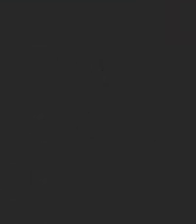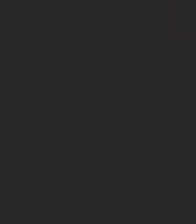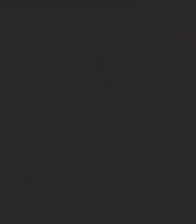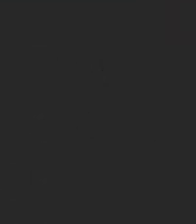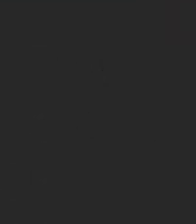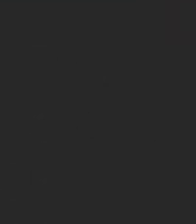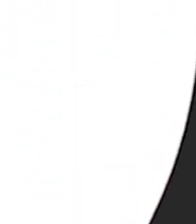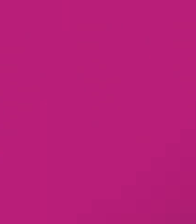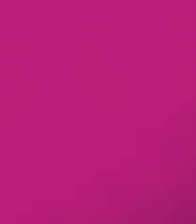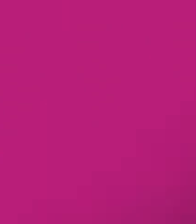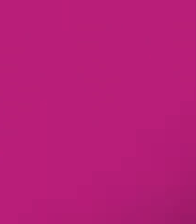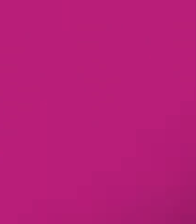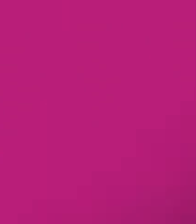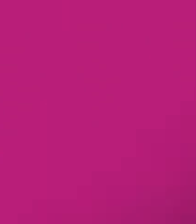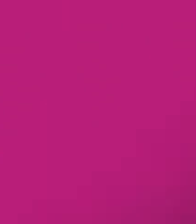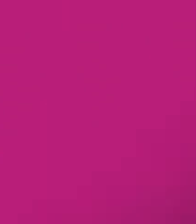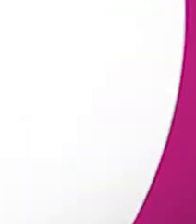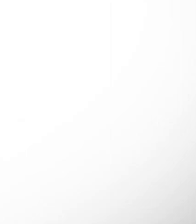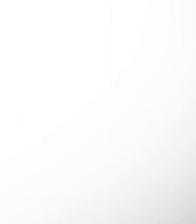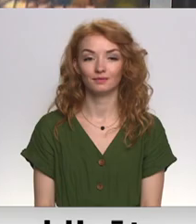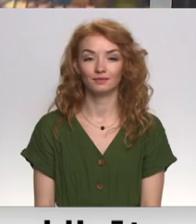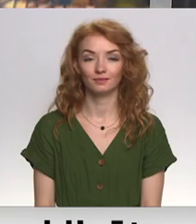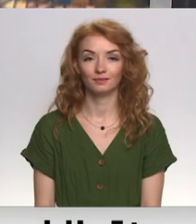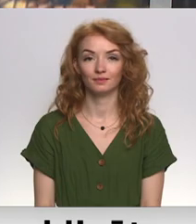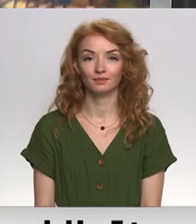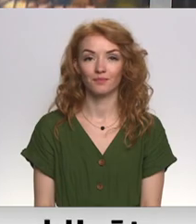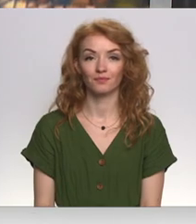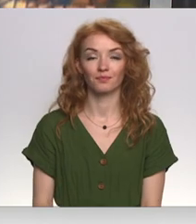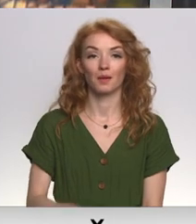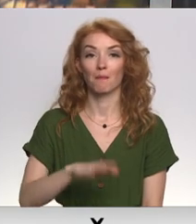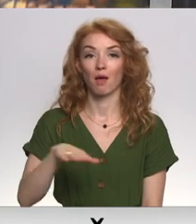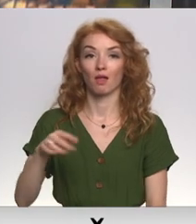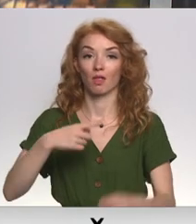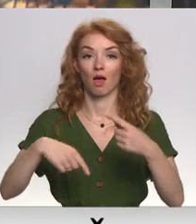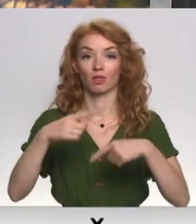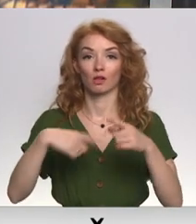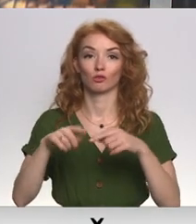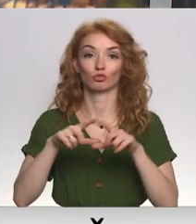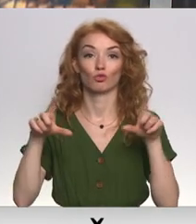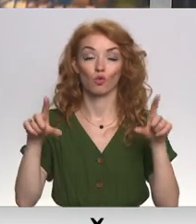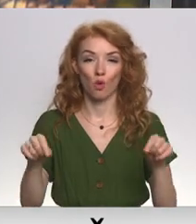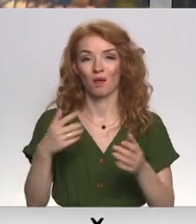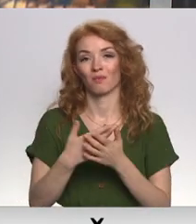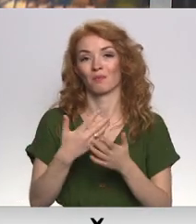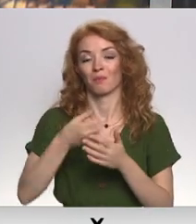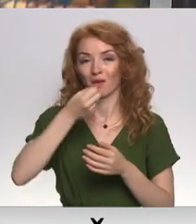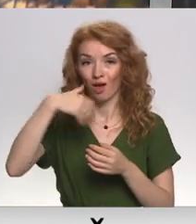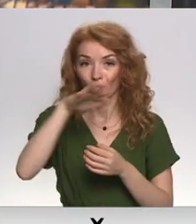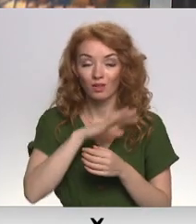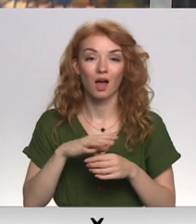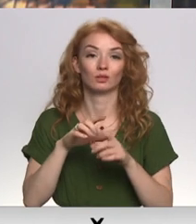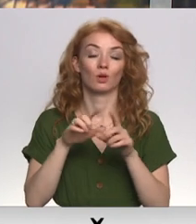Re, viss ēters ir te! Bērniem atgriežoties kolektīvos, bērndārzos un